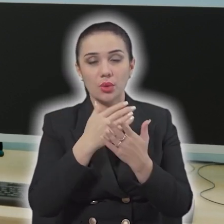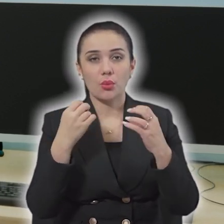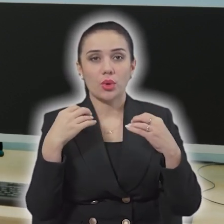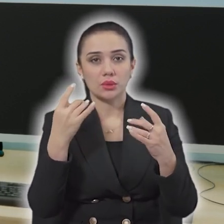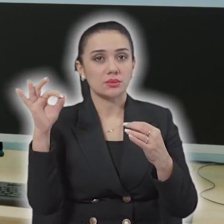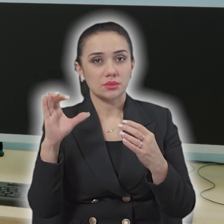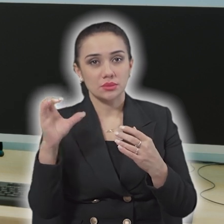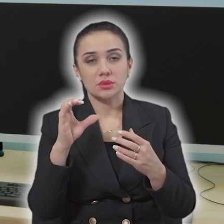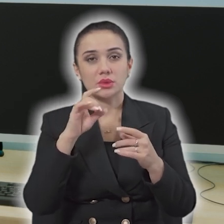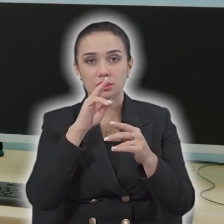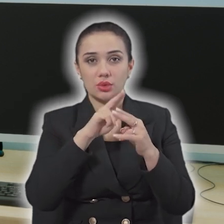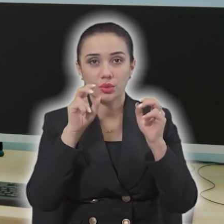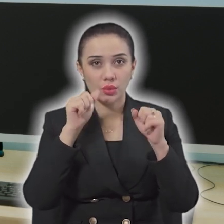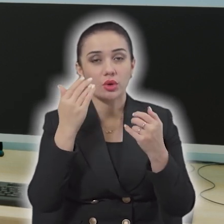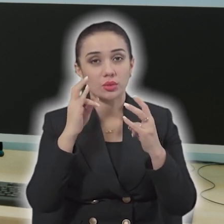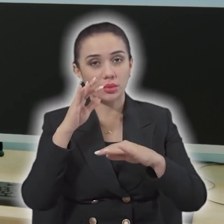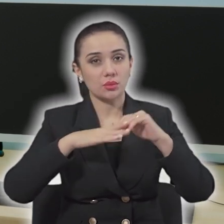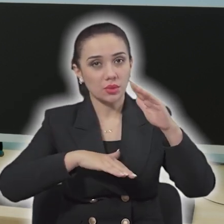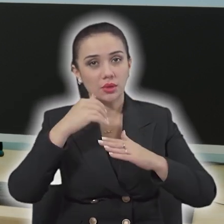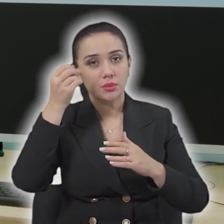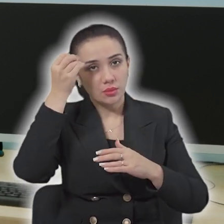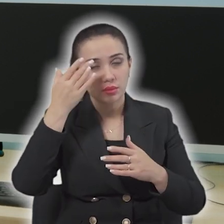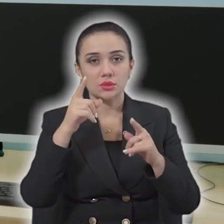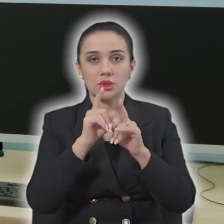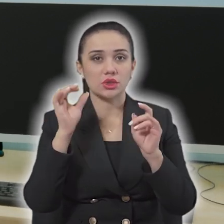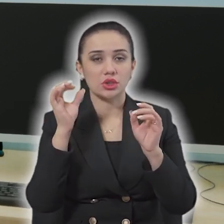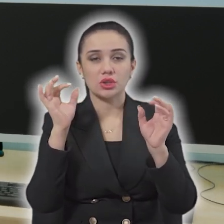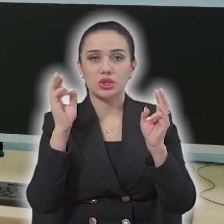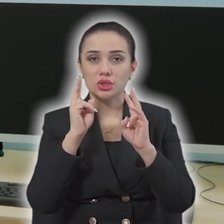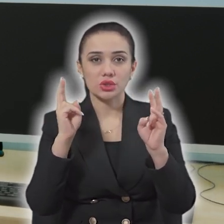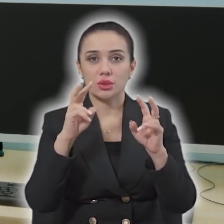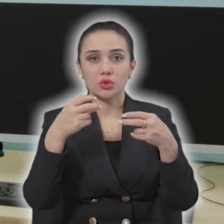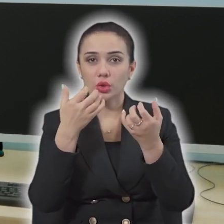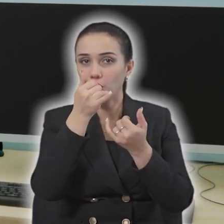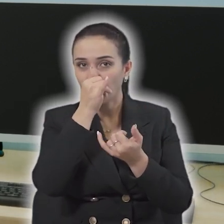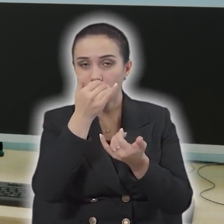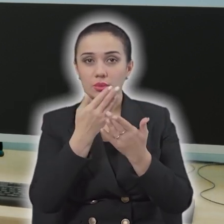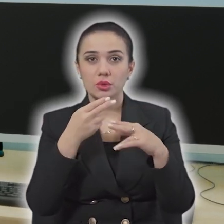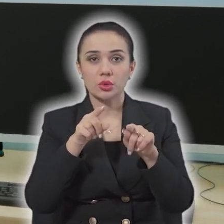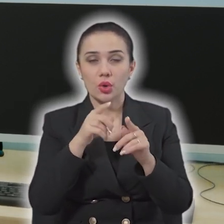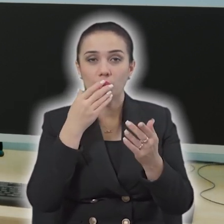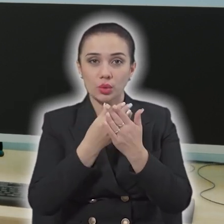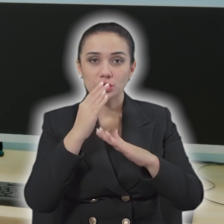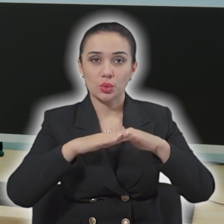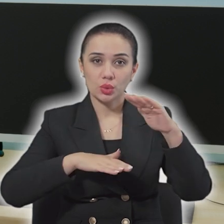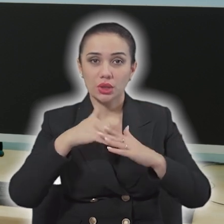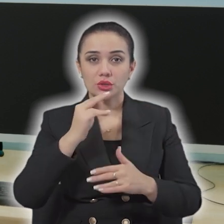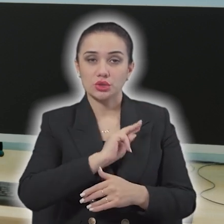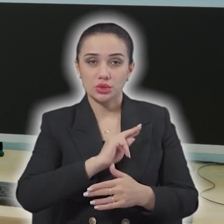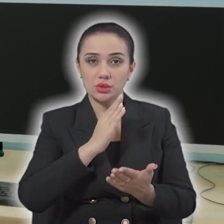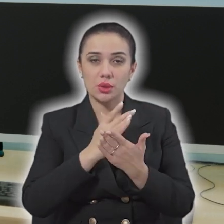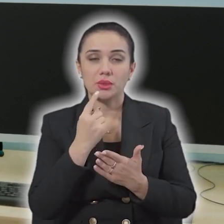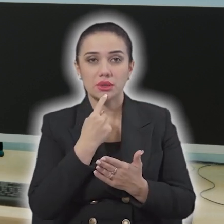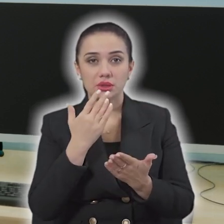soniyada yo'qotish mumkin, lekin bilim va hunarni hech kim tortib ola olmaydi. Inson eng qiyin vaziyatlarda ham o'z hunarini ishga